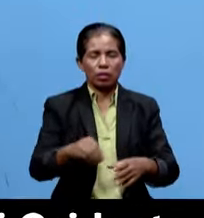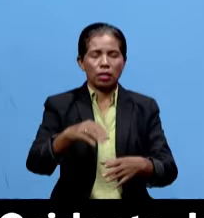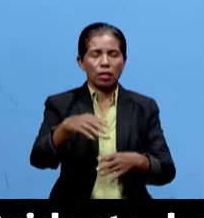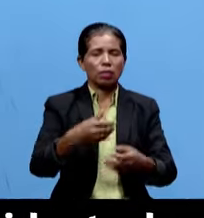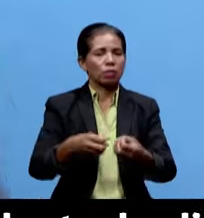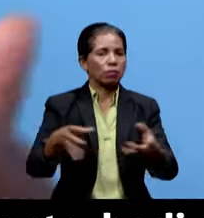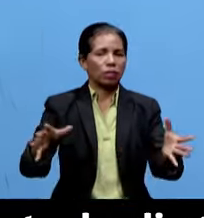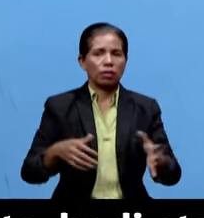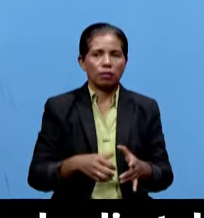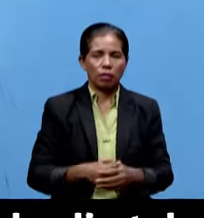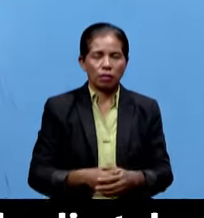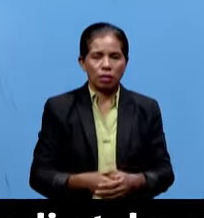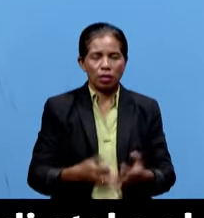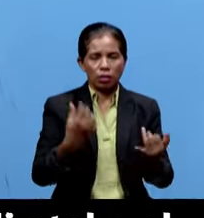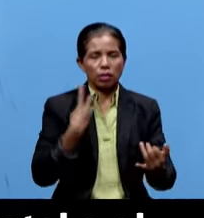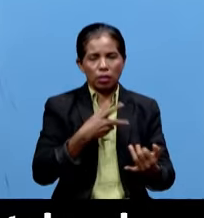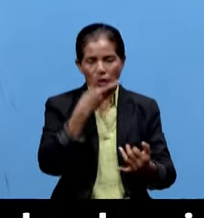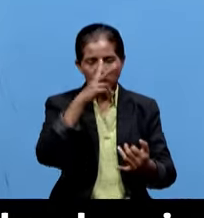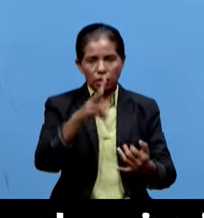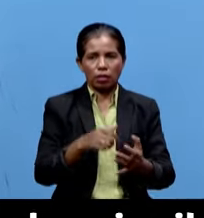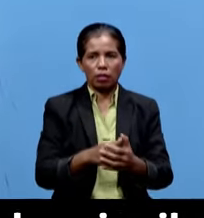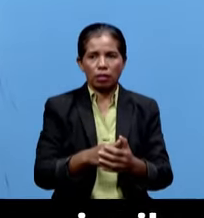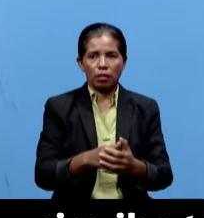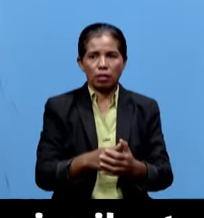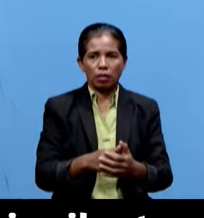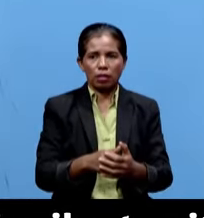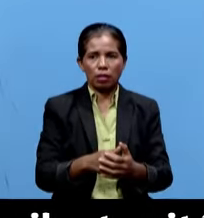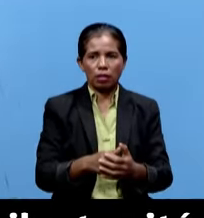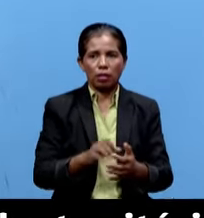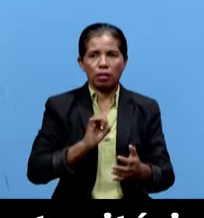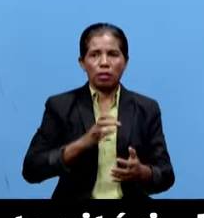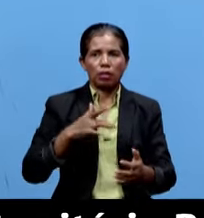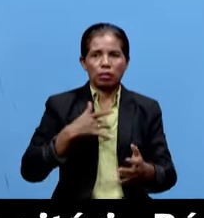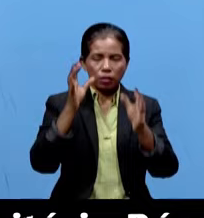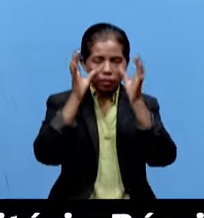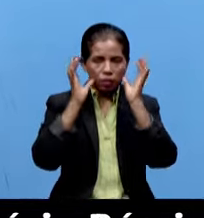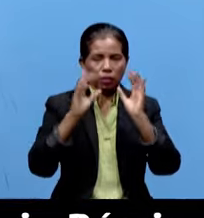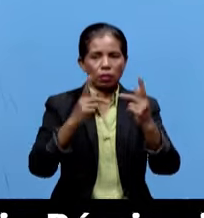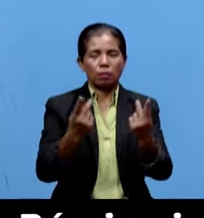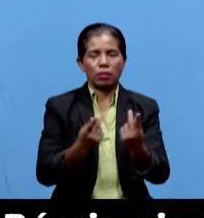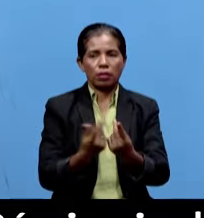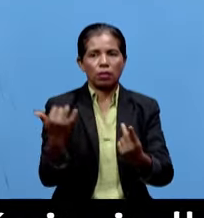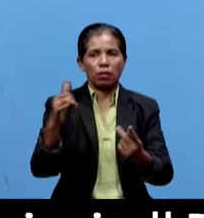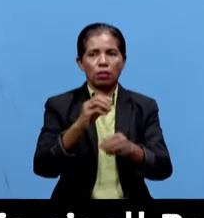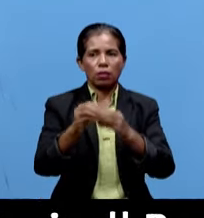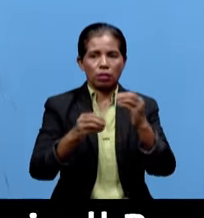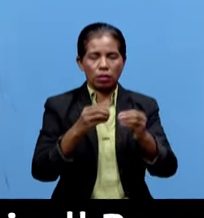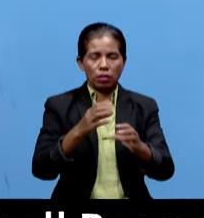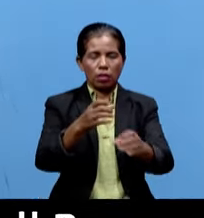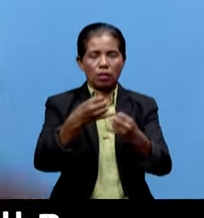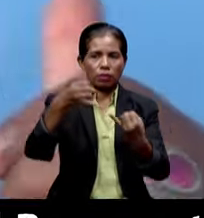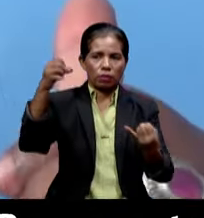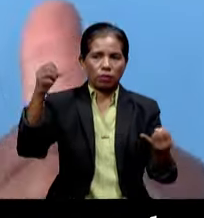zane. Aida ne, awara ita hanes hau nura tero kamos, tu nao hamos, hau si interisti koma kumpanya nebe mak sira ta kona ba sobo kona fiu nena